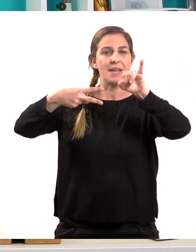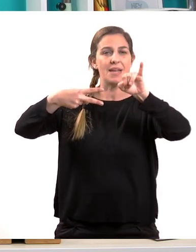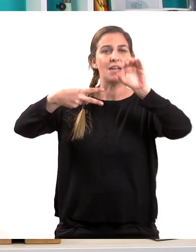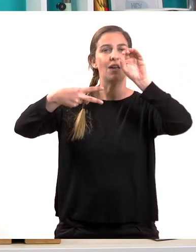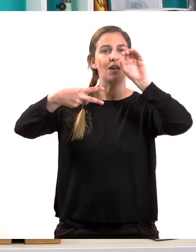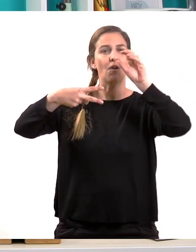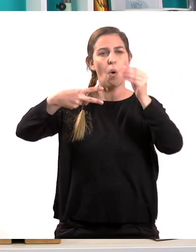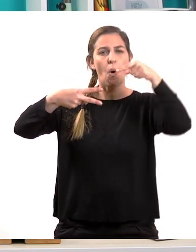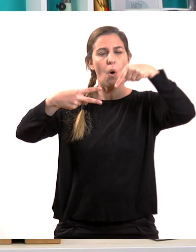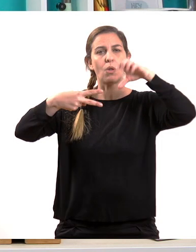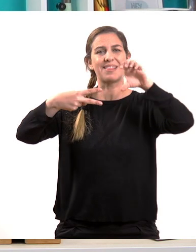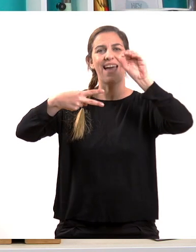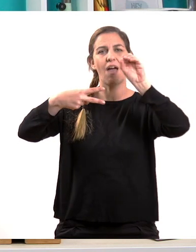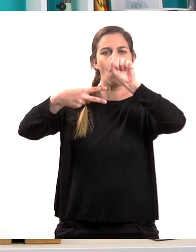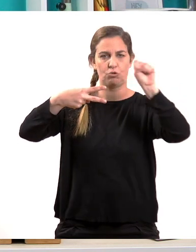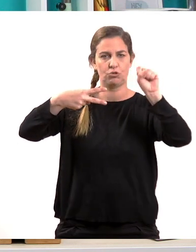δηλαδή.